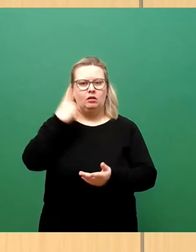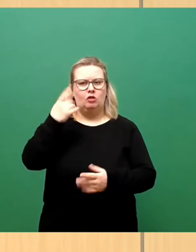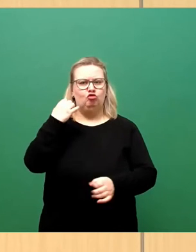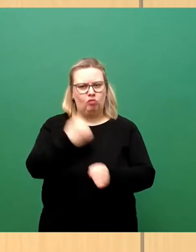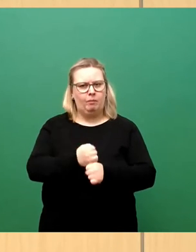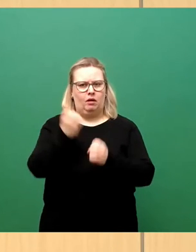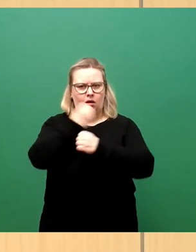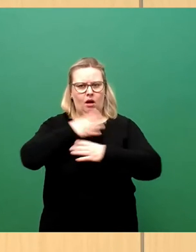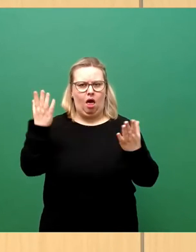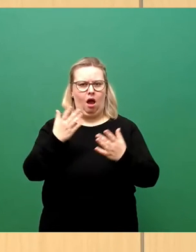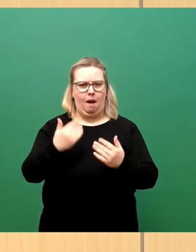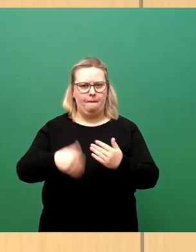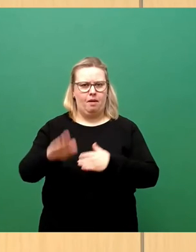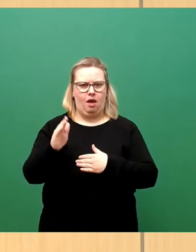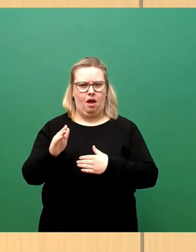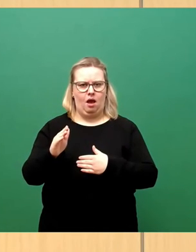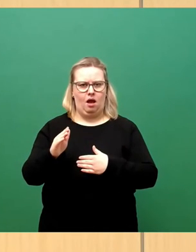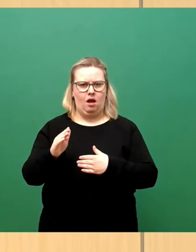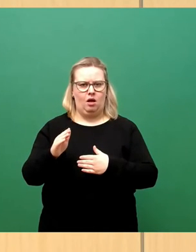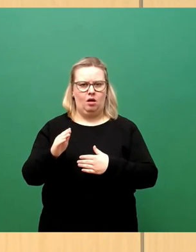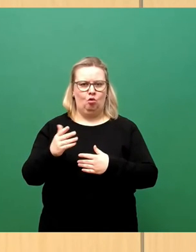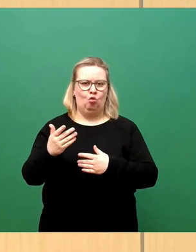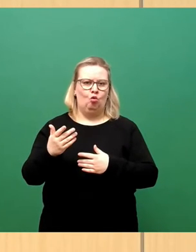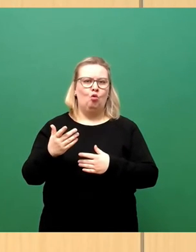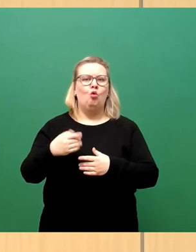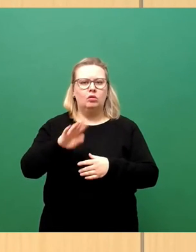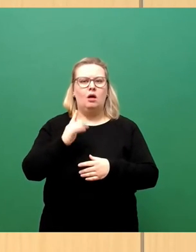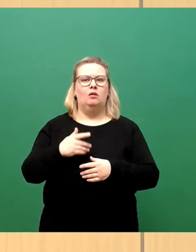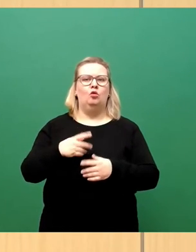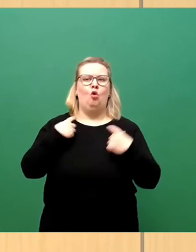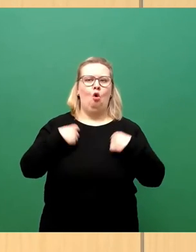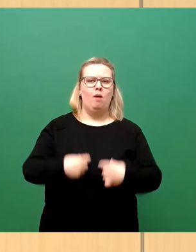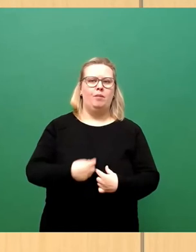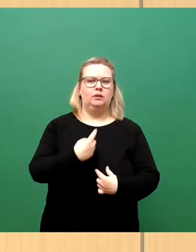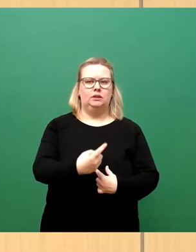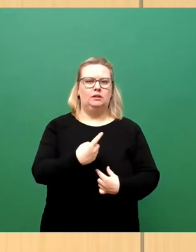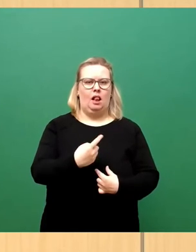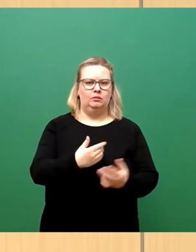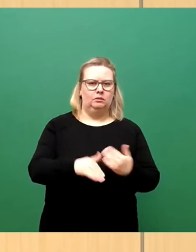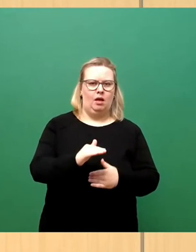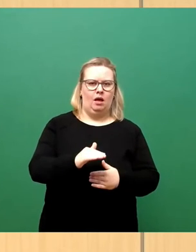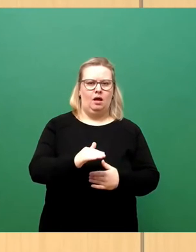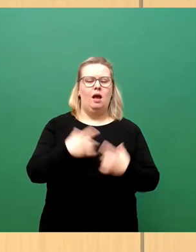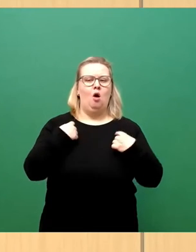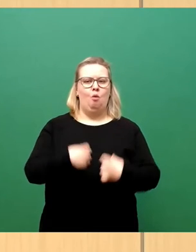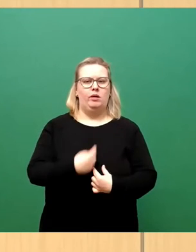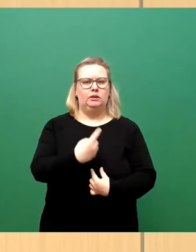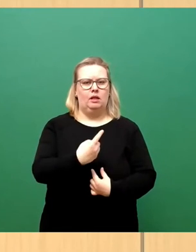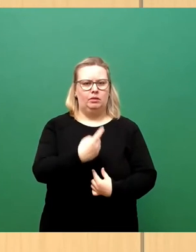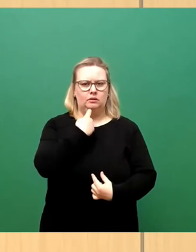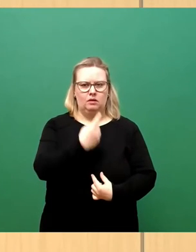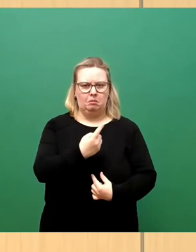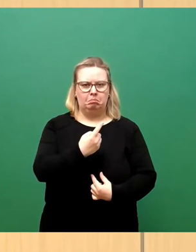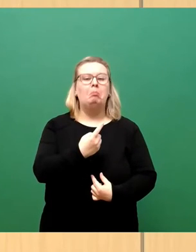und zuletzt ist diese Mehrheit ja durch den Herrn Oberbürgermeister selbst herbeigeführt worden. Der Herr Oberbürgermeister hat dafür gesorgt, dass der im Übrigen